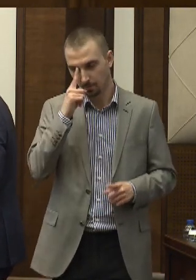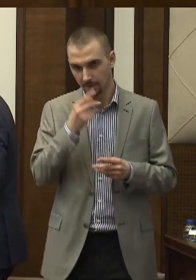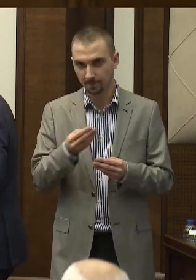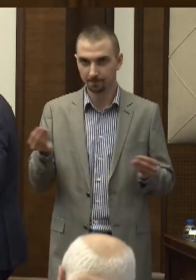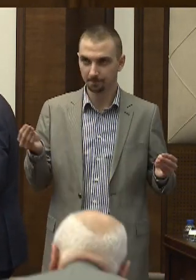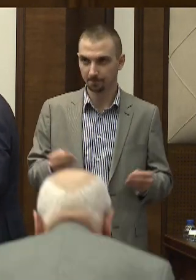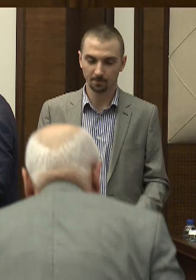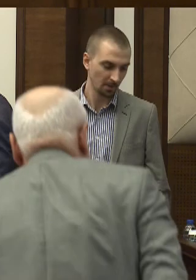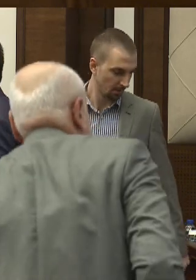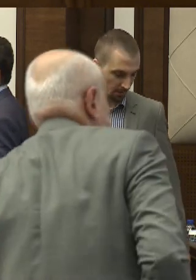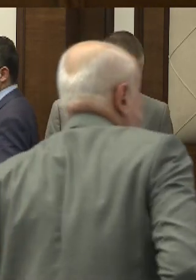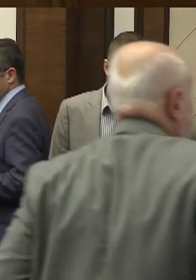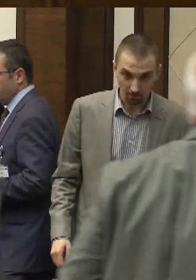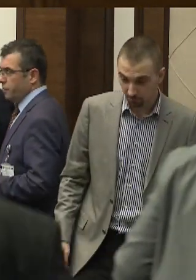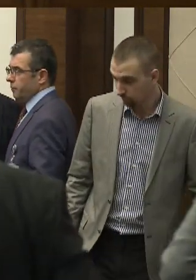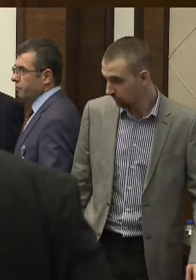istiyorum.